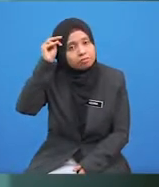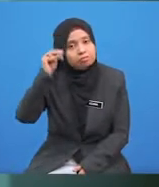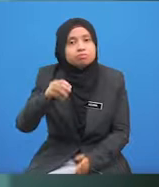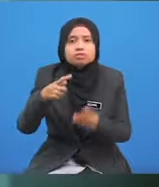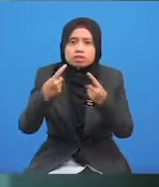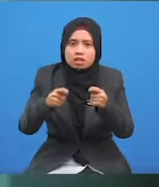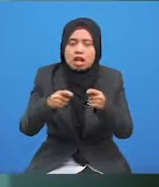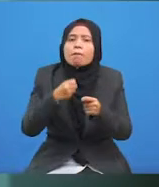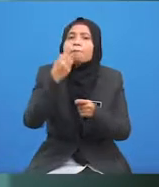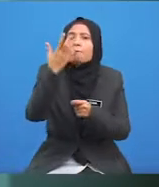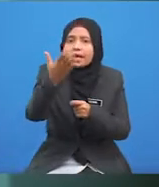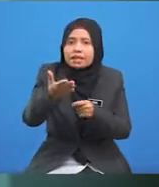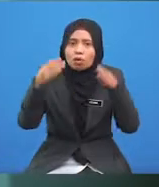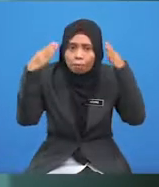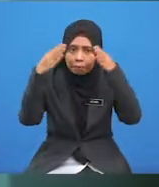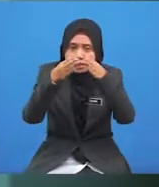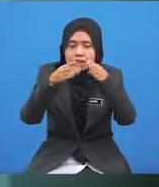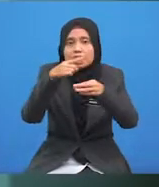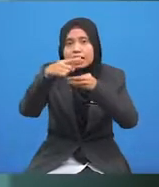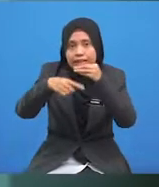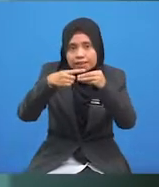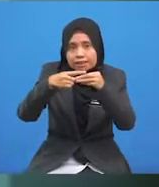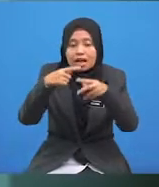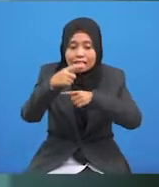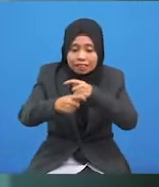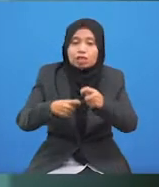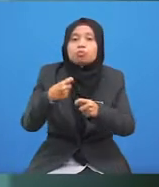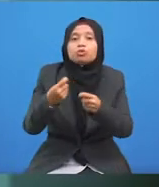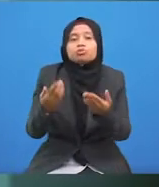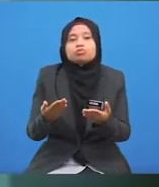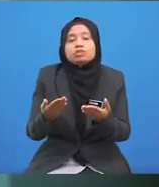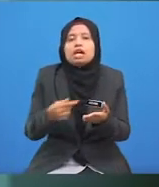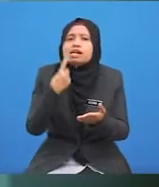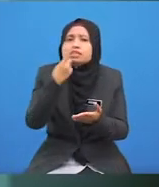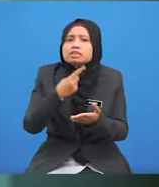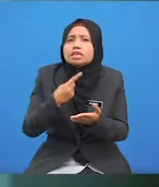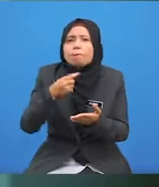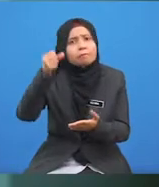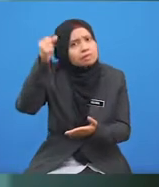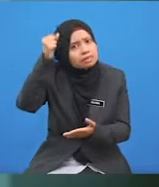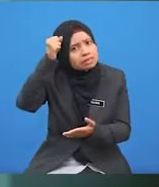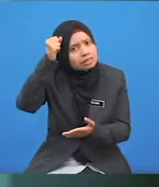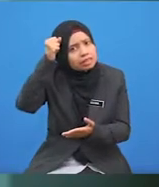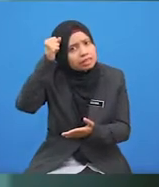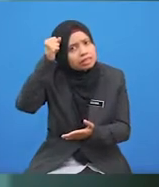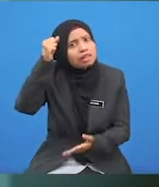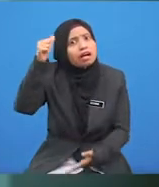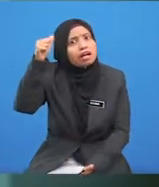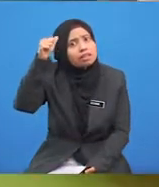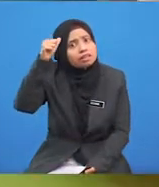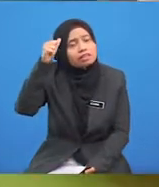telah mengutarakan pandangan mengenai tamadun. Siapakah Syed Muhammad Naqib Al-Attas